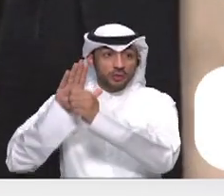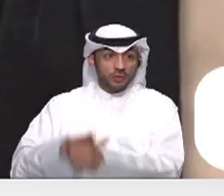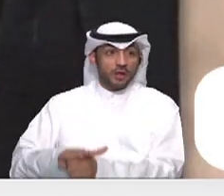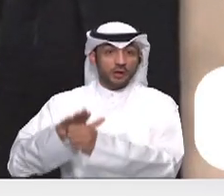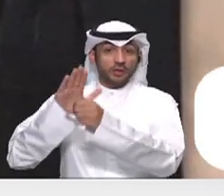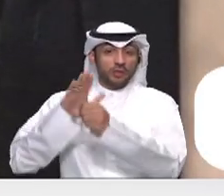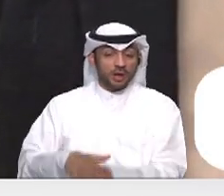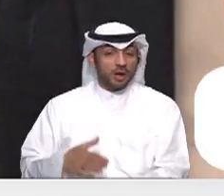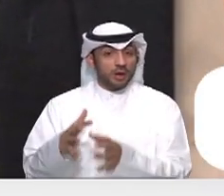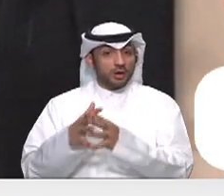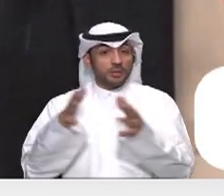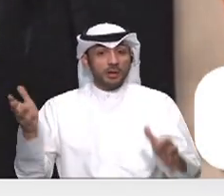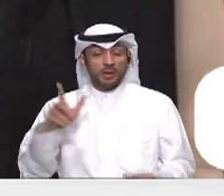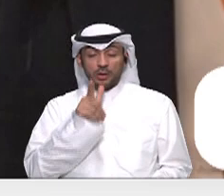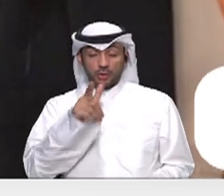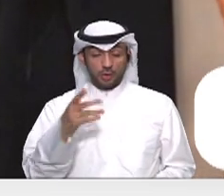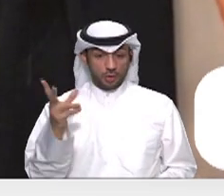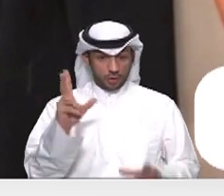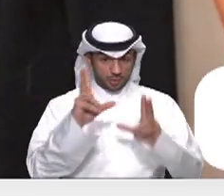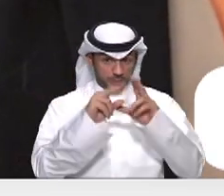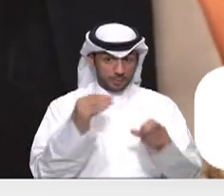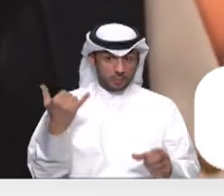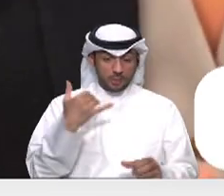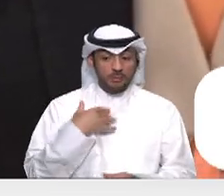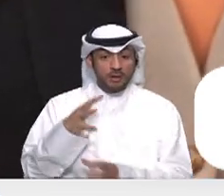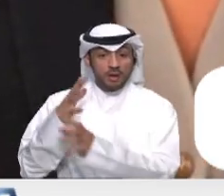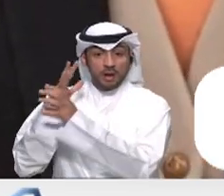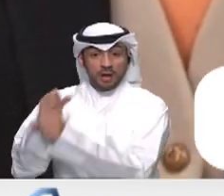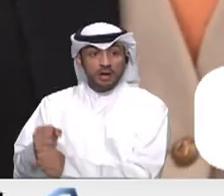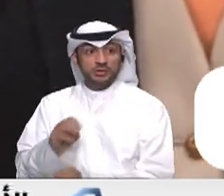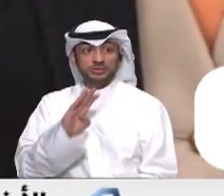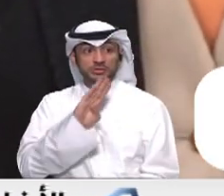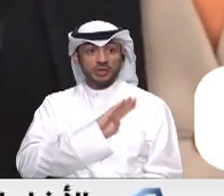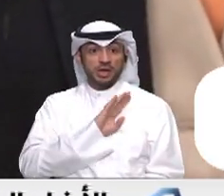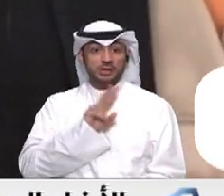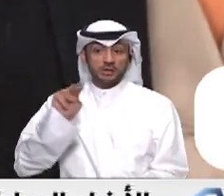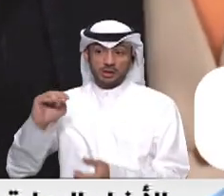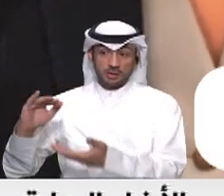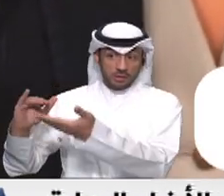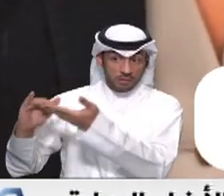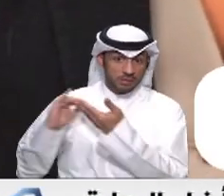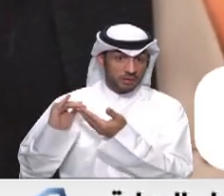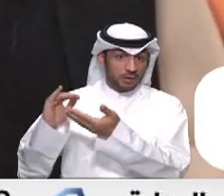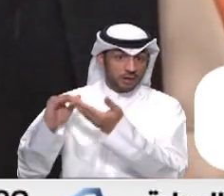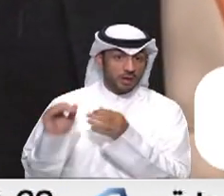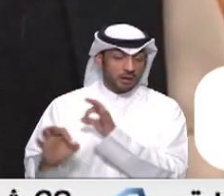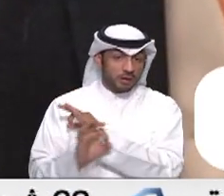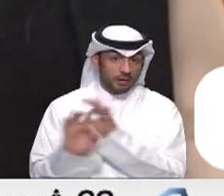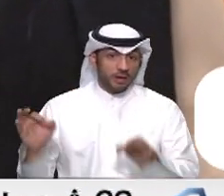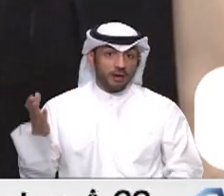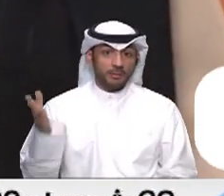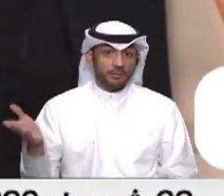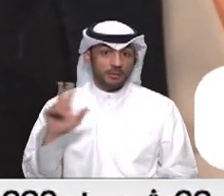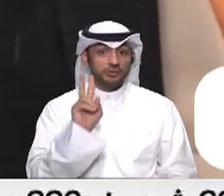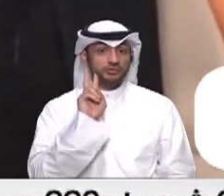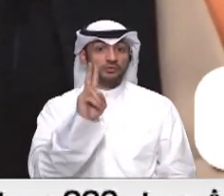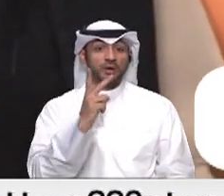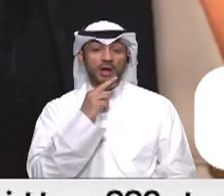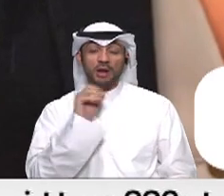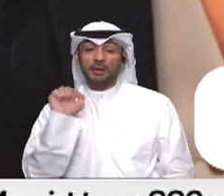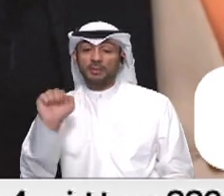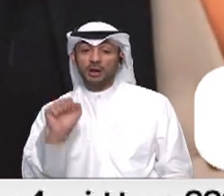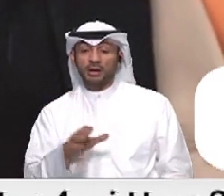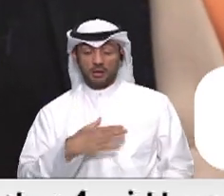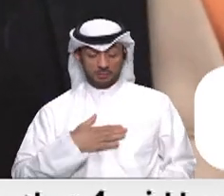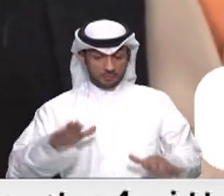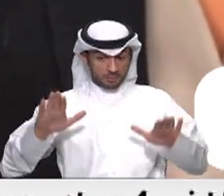تمسك من الدولة اللبنانية بقوات اليونيفيل هو طبعا ما شهدناه من تجديد لقرار بقائهم في